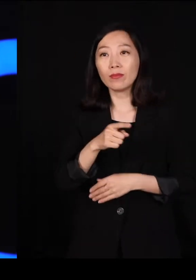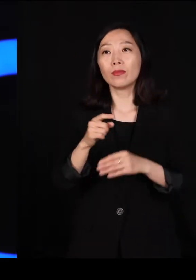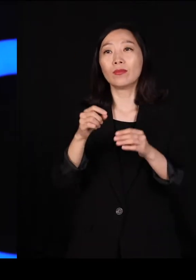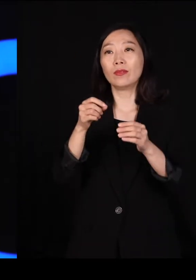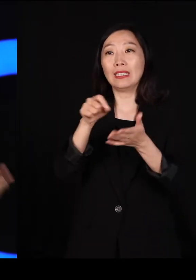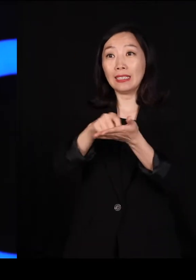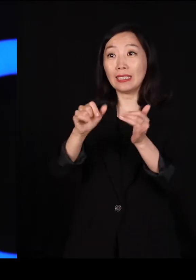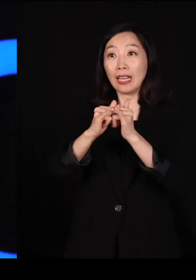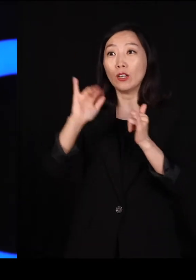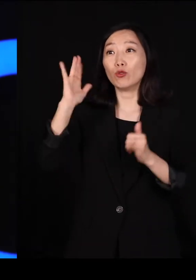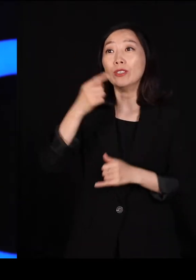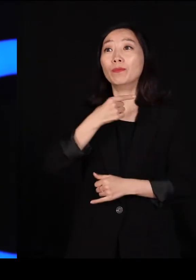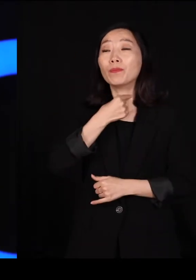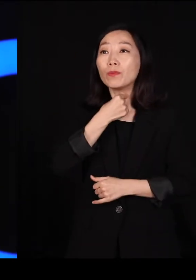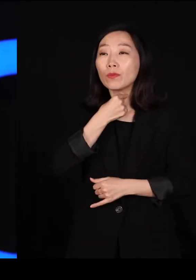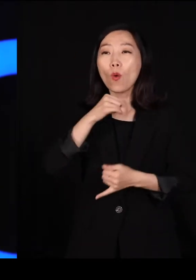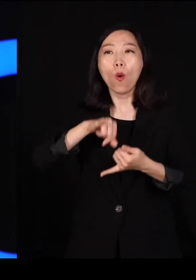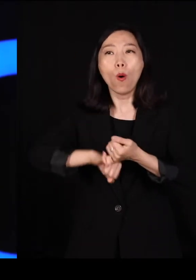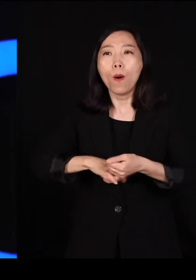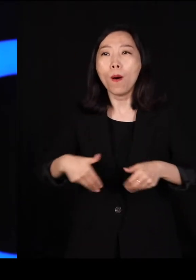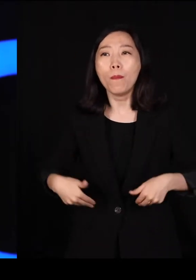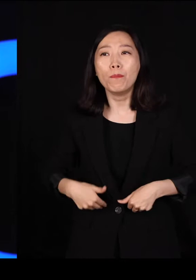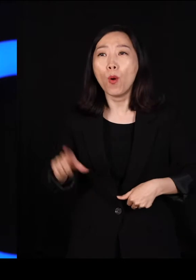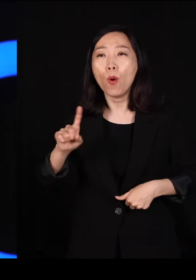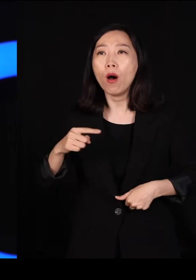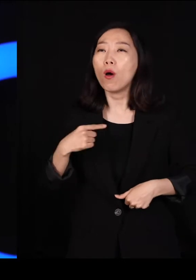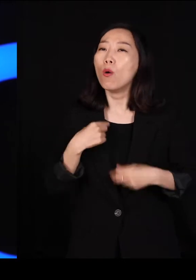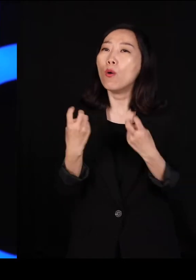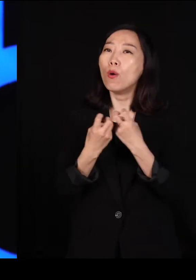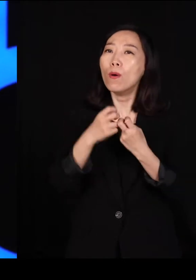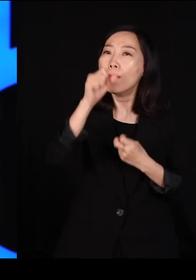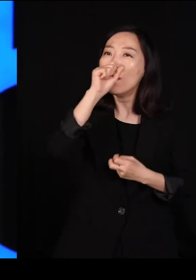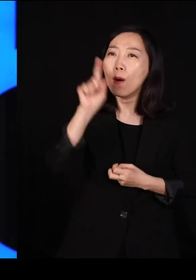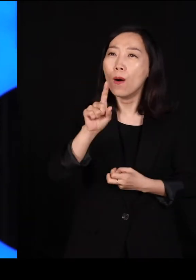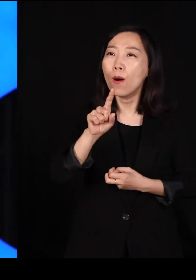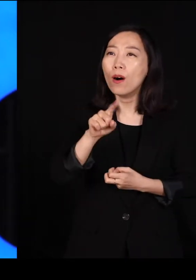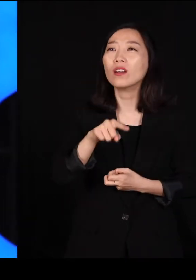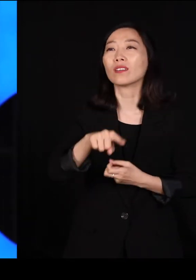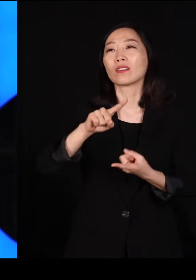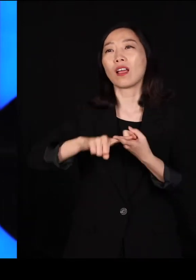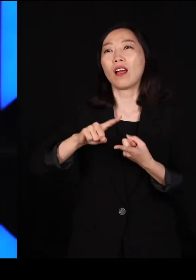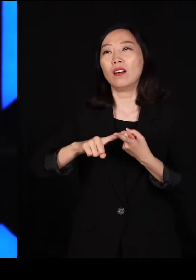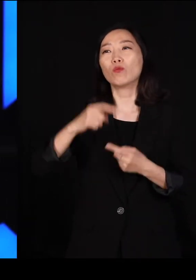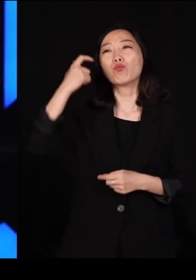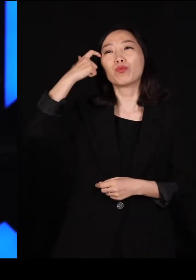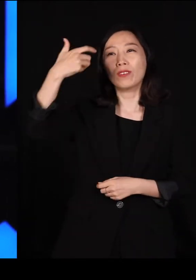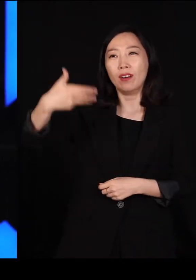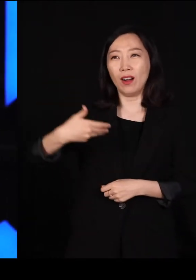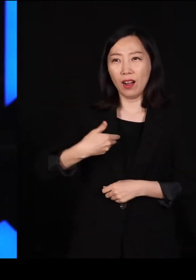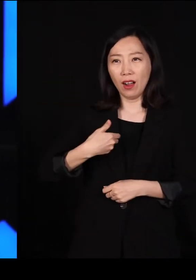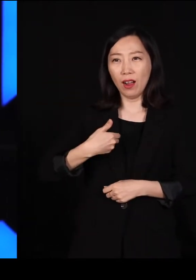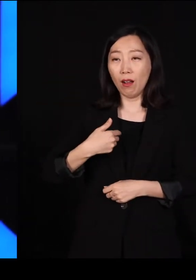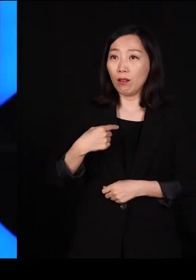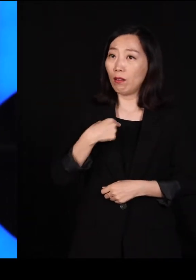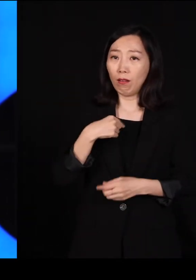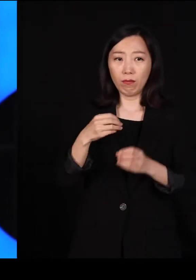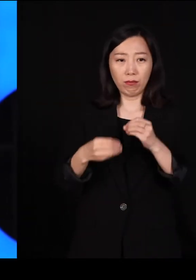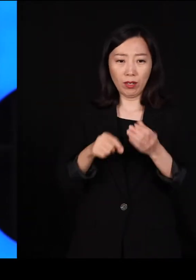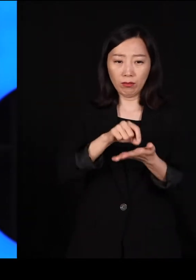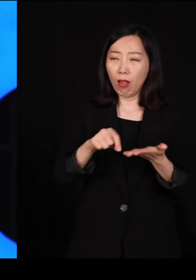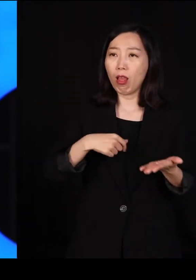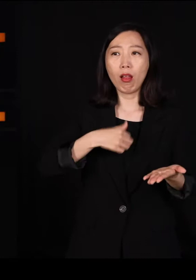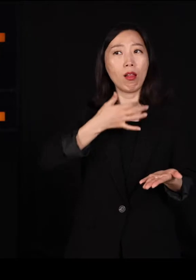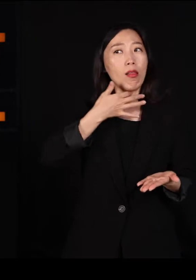위해서 뭘 해야 될까요? 제가 어떻게 하면 돼요? 실천에 대해서 저한테 물어보시는 거예요. 근데 저는